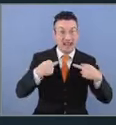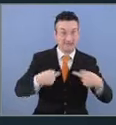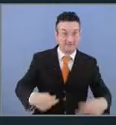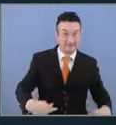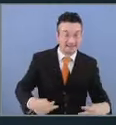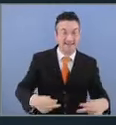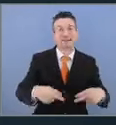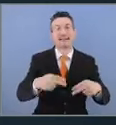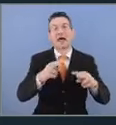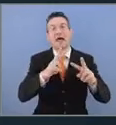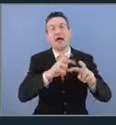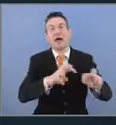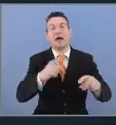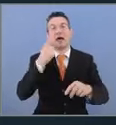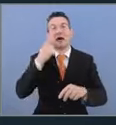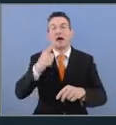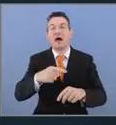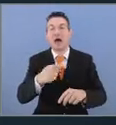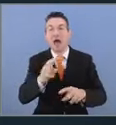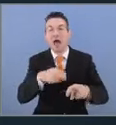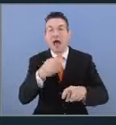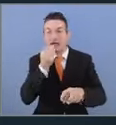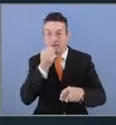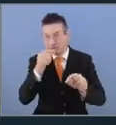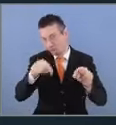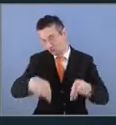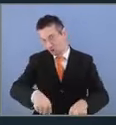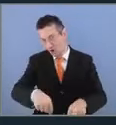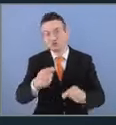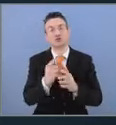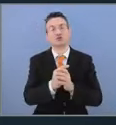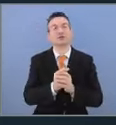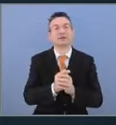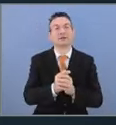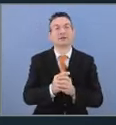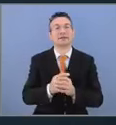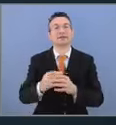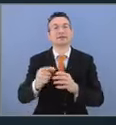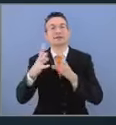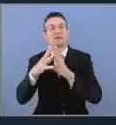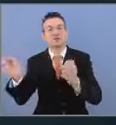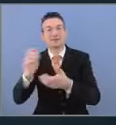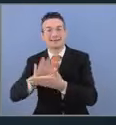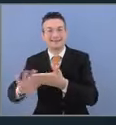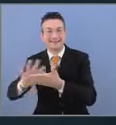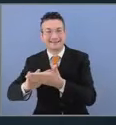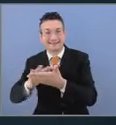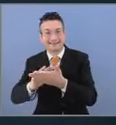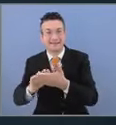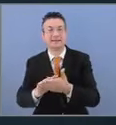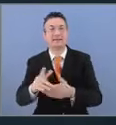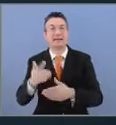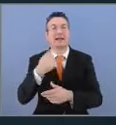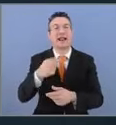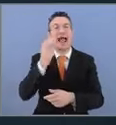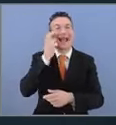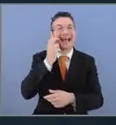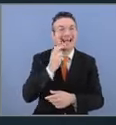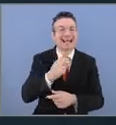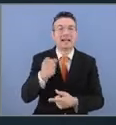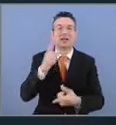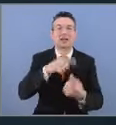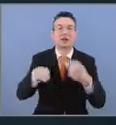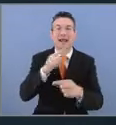cultura, l'agri-food di cui parliamo oggi, le industrie creative digitali, la green e circular economy e la sicurezza. Ma veniamo a quello